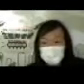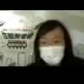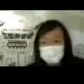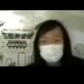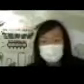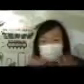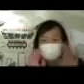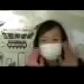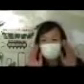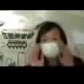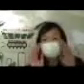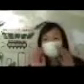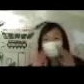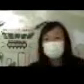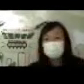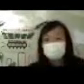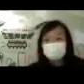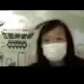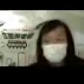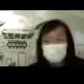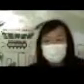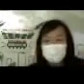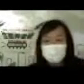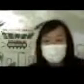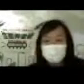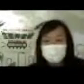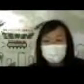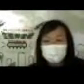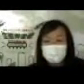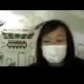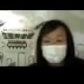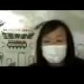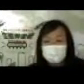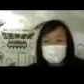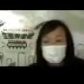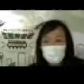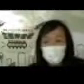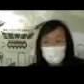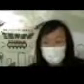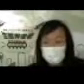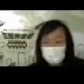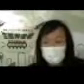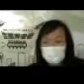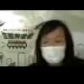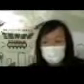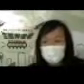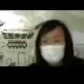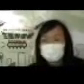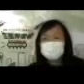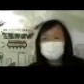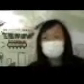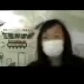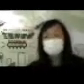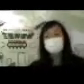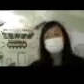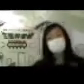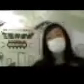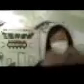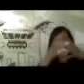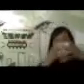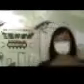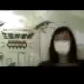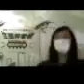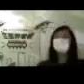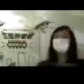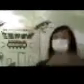我哋用我哋隻眼睛咧去拎走嗰啲好似一個網嘅呢一啲部分先，咁我哋咧就